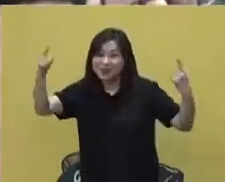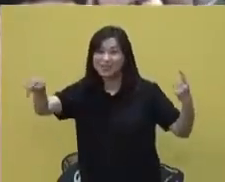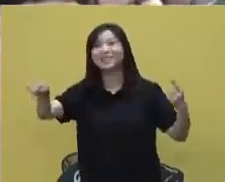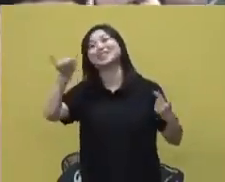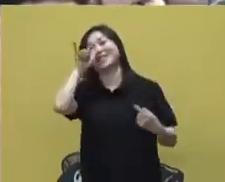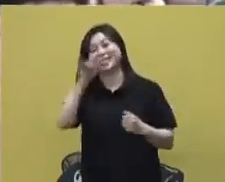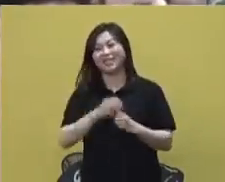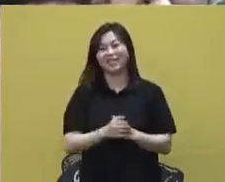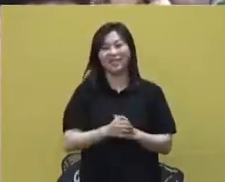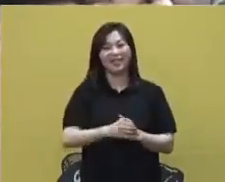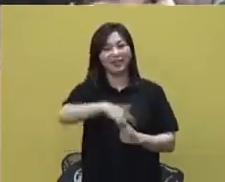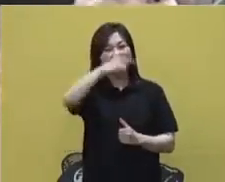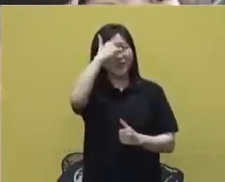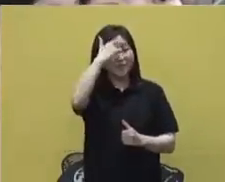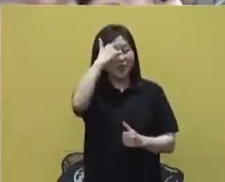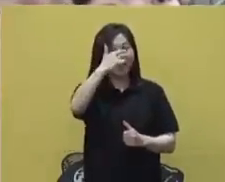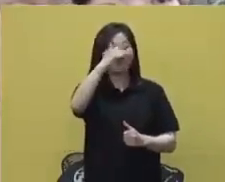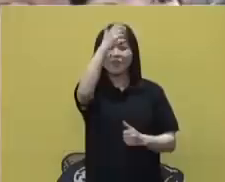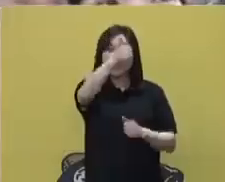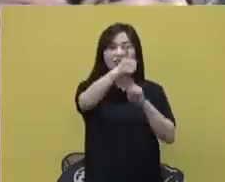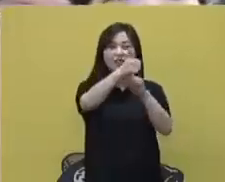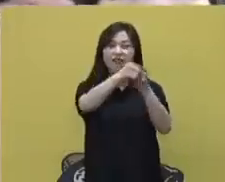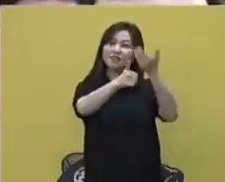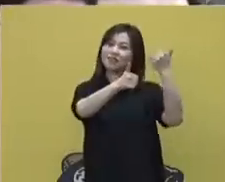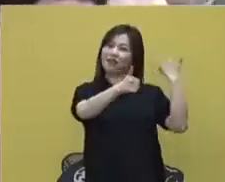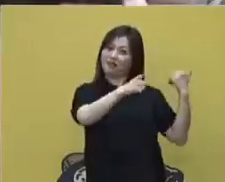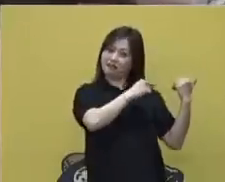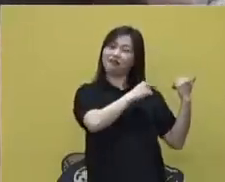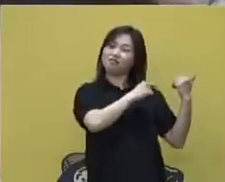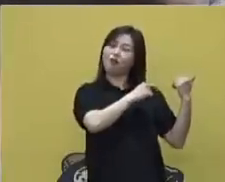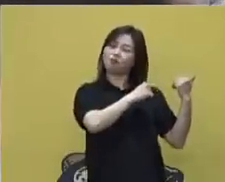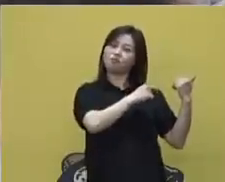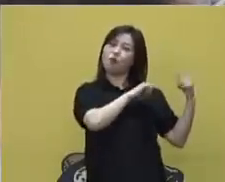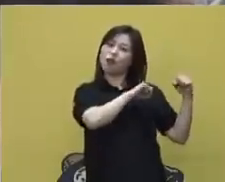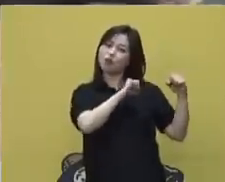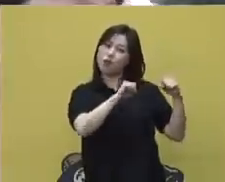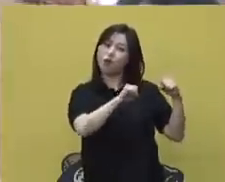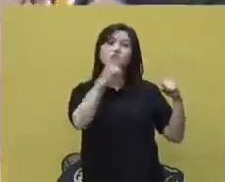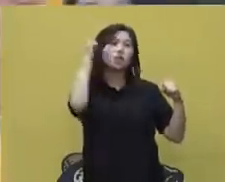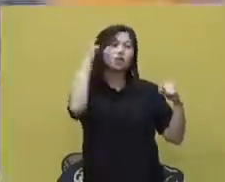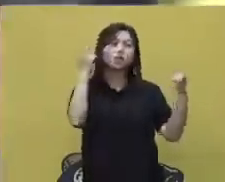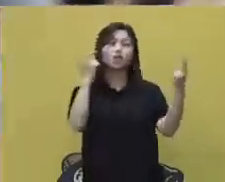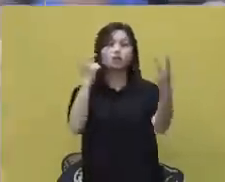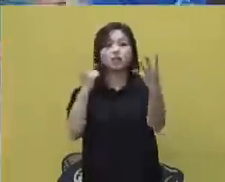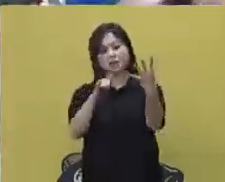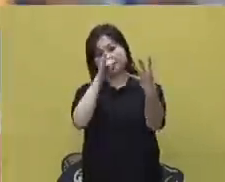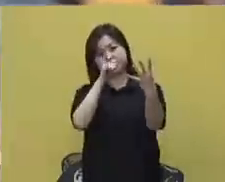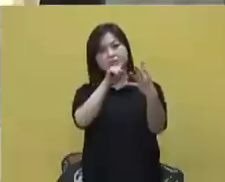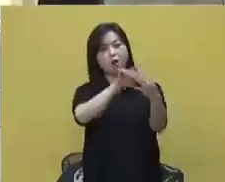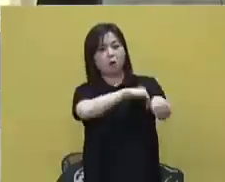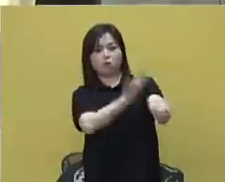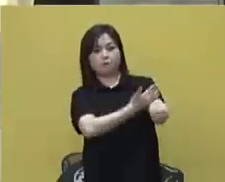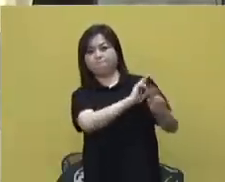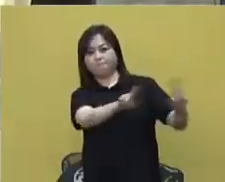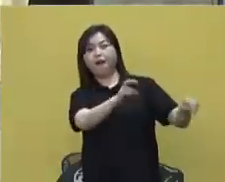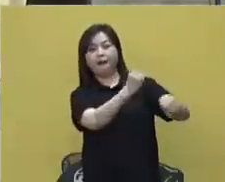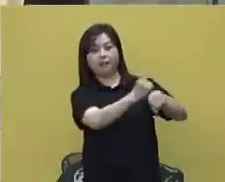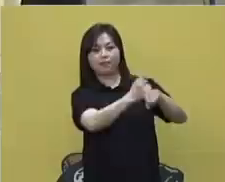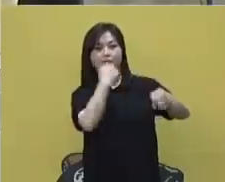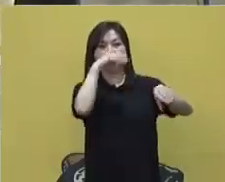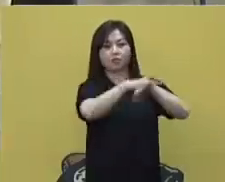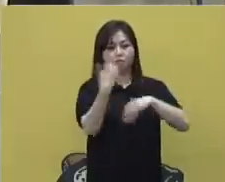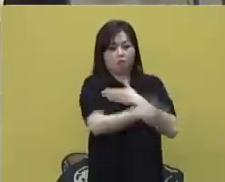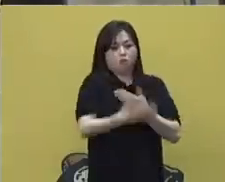대통령의 뭐 지나온 발자취 가는데 지금도 살아있는 노무현 정신이 한 네 가지 정도인 것 같습니다. 그죠? 권위주의를 타파하고 민주주의를